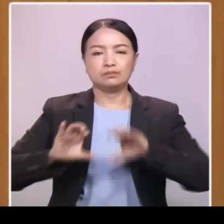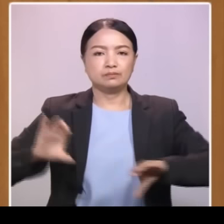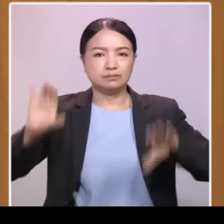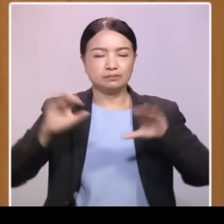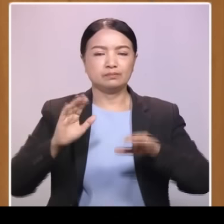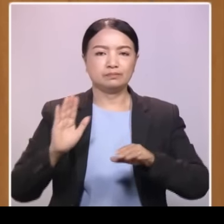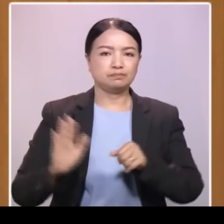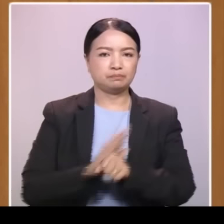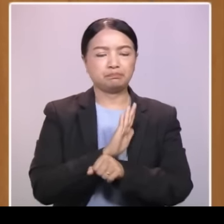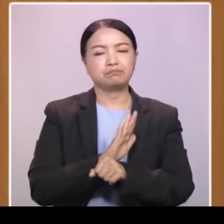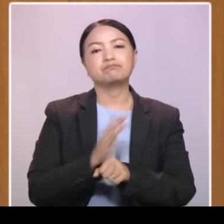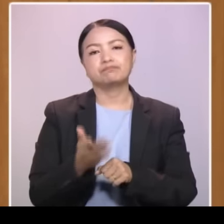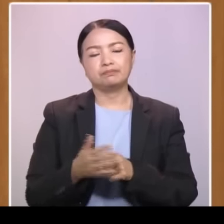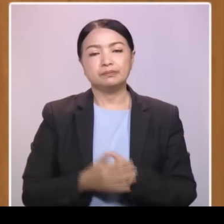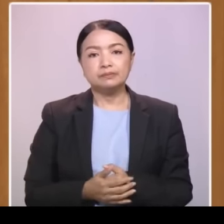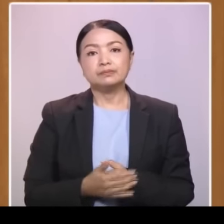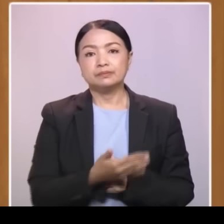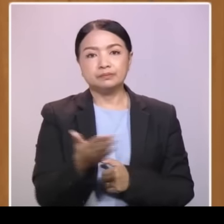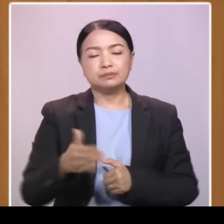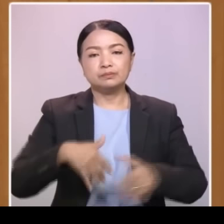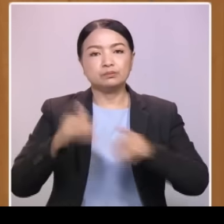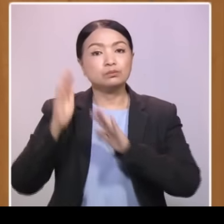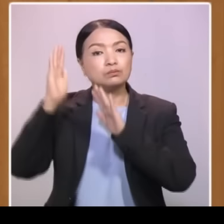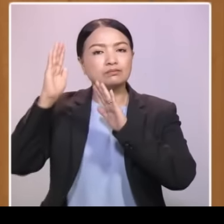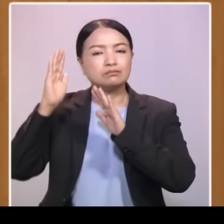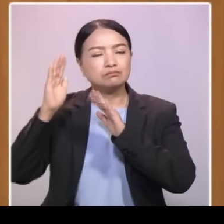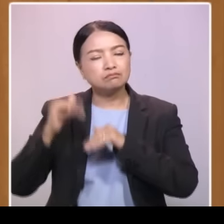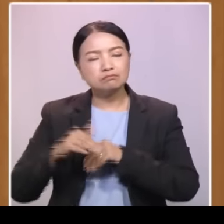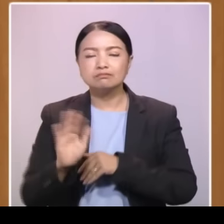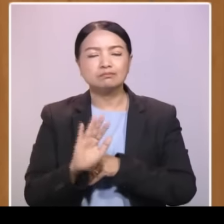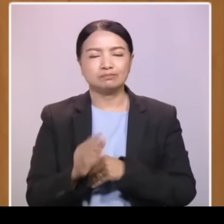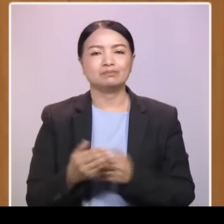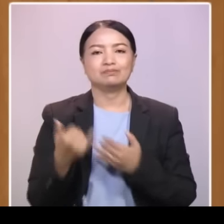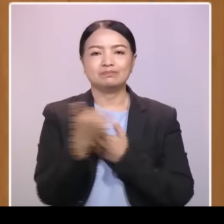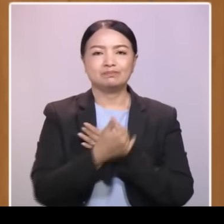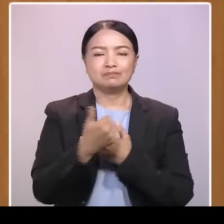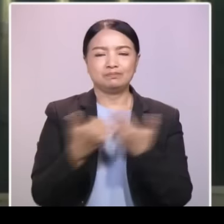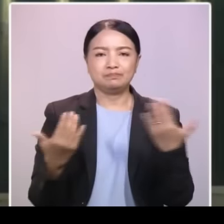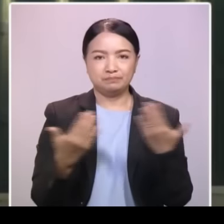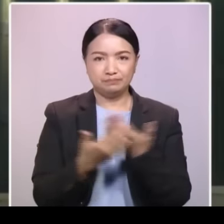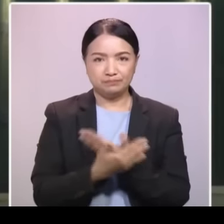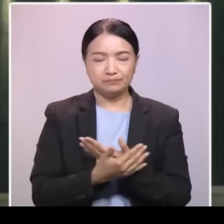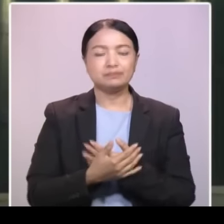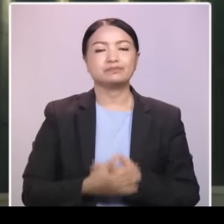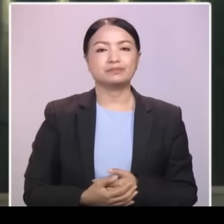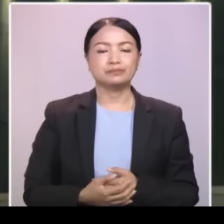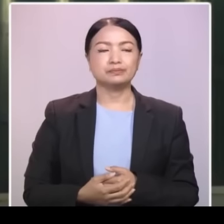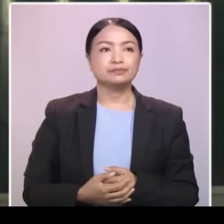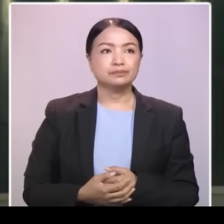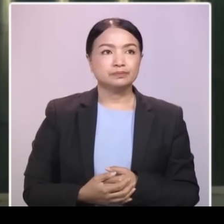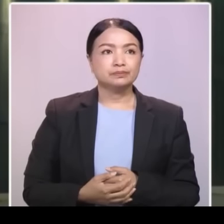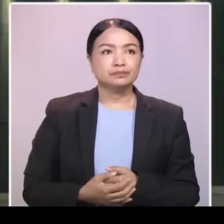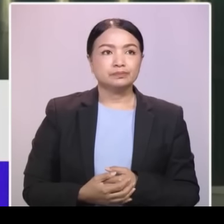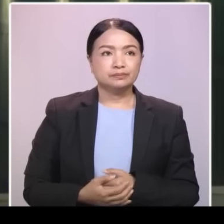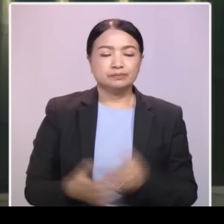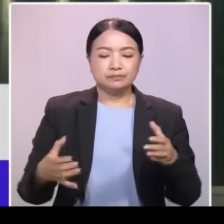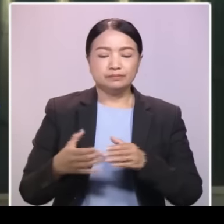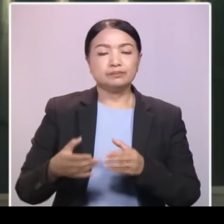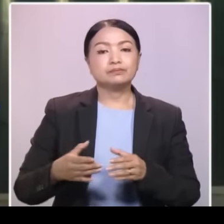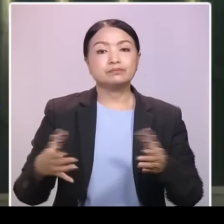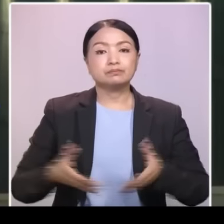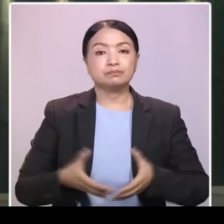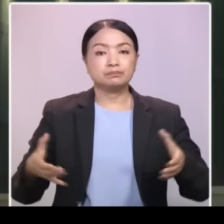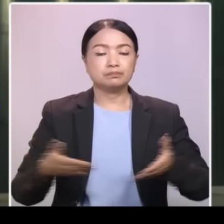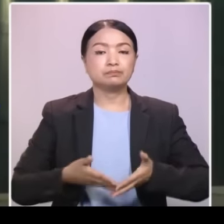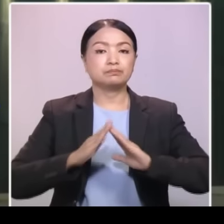างเต็มความสามารถขอประชาชนอย่าเพิ่งหมดหวังในการเปลี่ยนแปลงประเทศค่ะ ส่วนความคืบหน้าในการตั้งพรรคการเมืองใหม่นั้นนะ